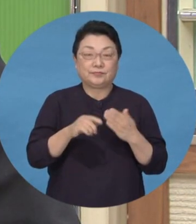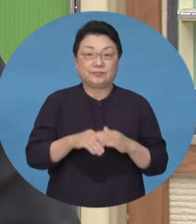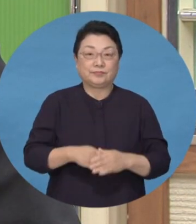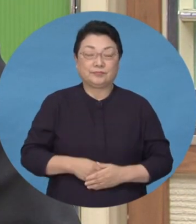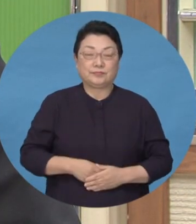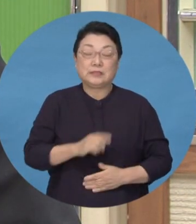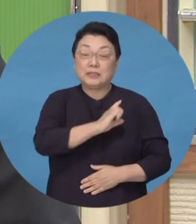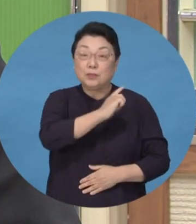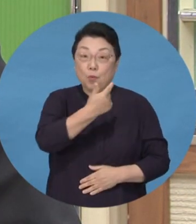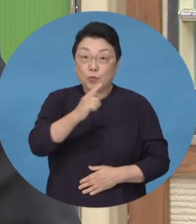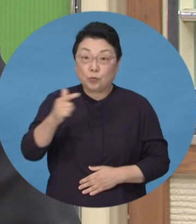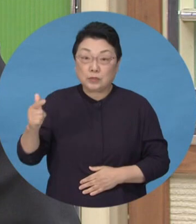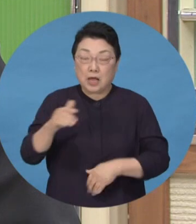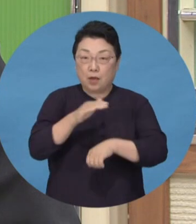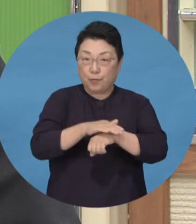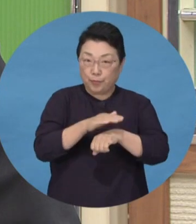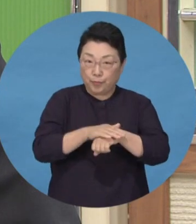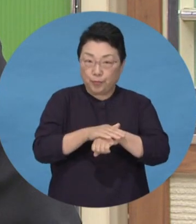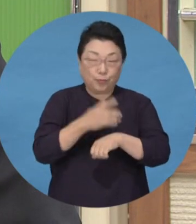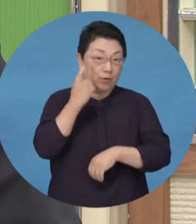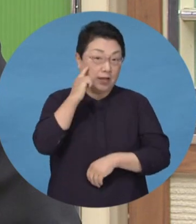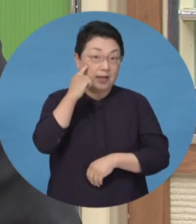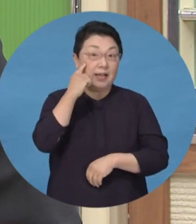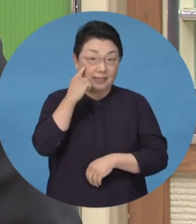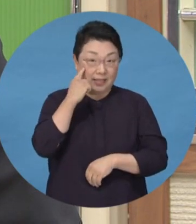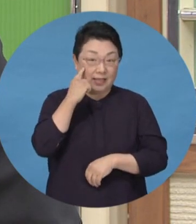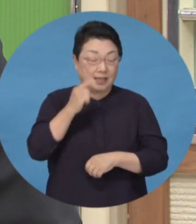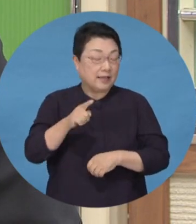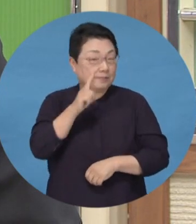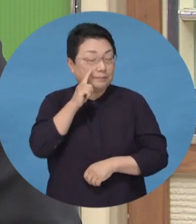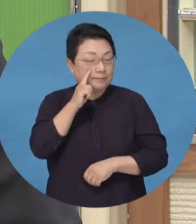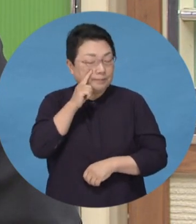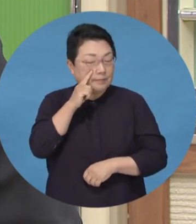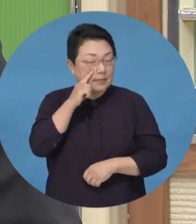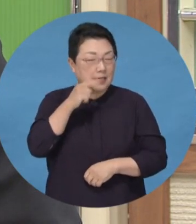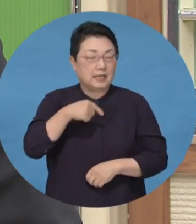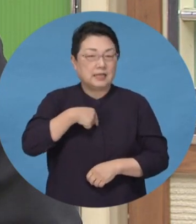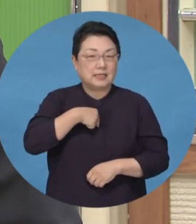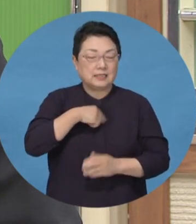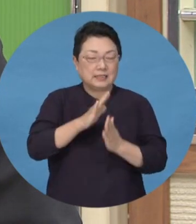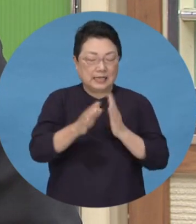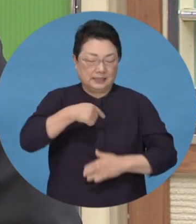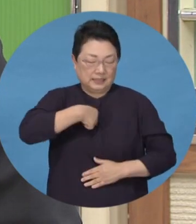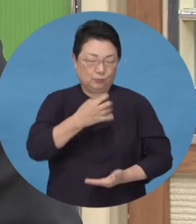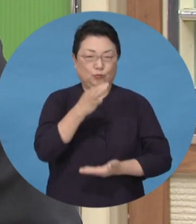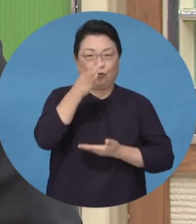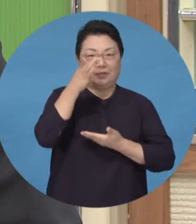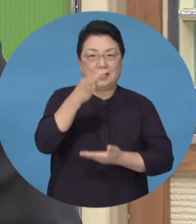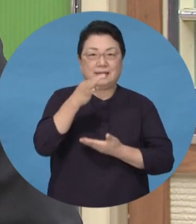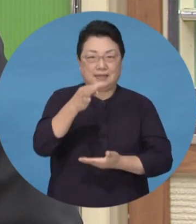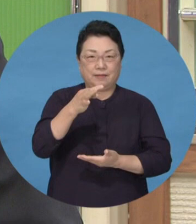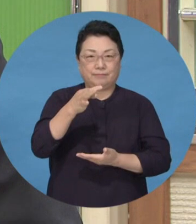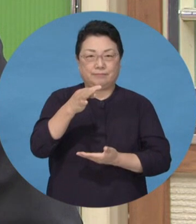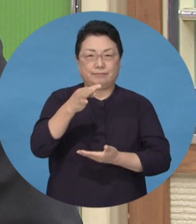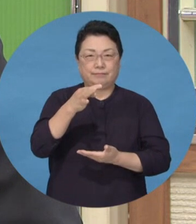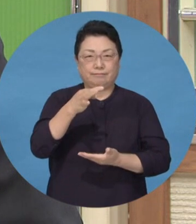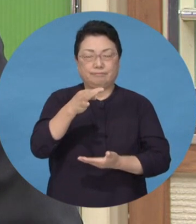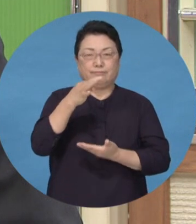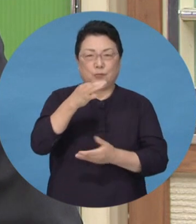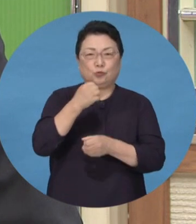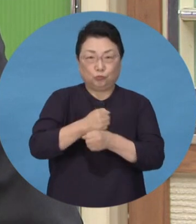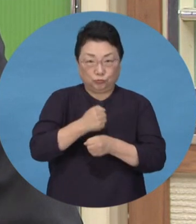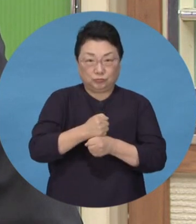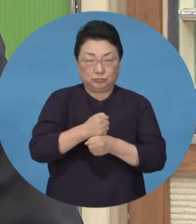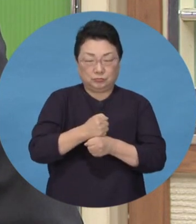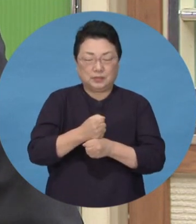まああらゆる方策を練ったですね自主財源をしっかり発掘しあるいはの